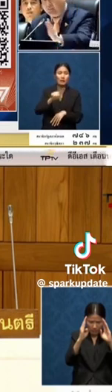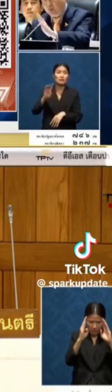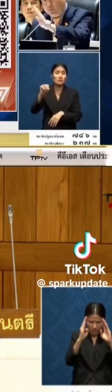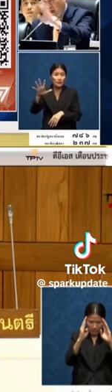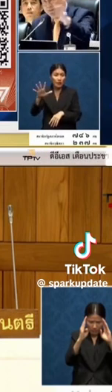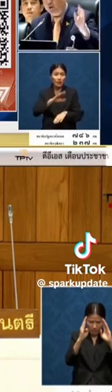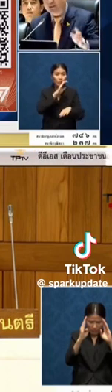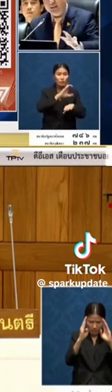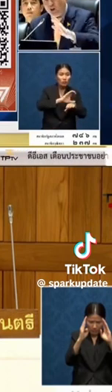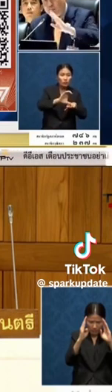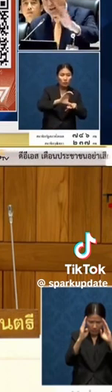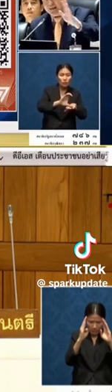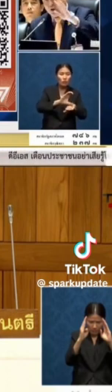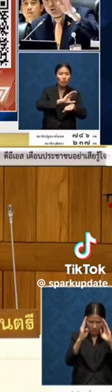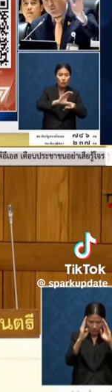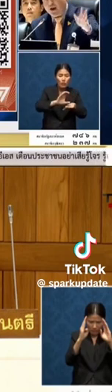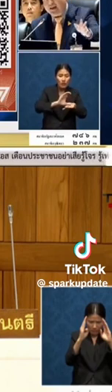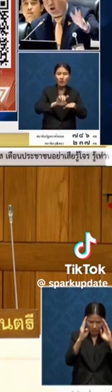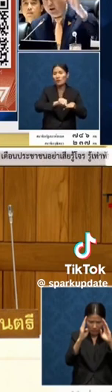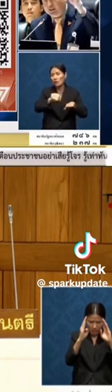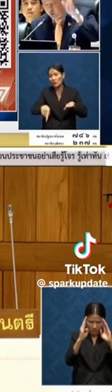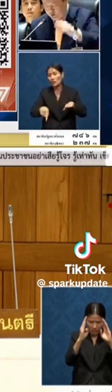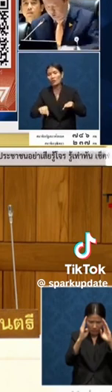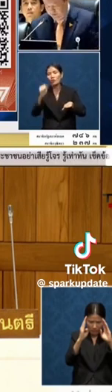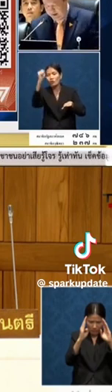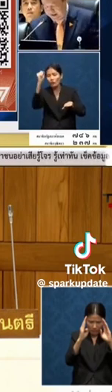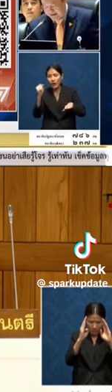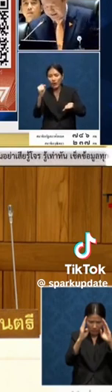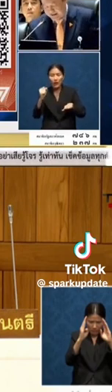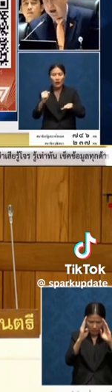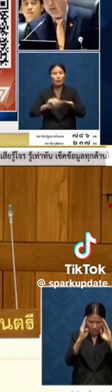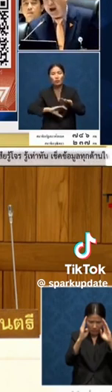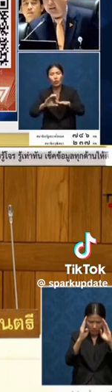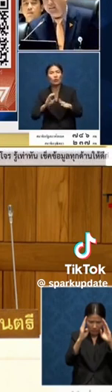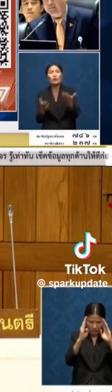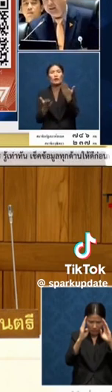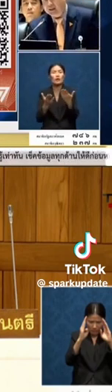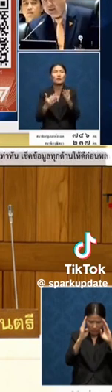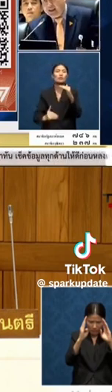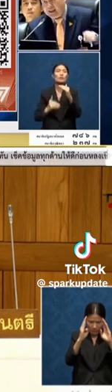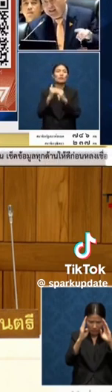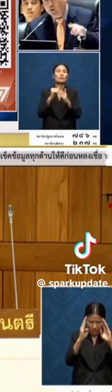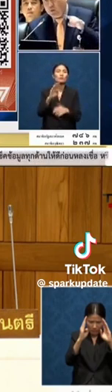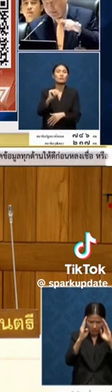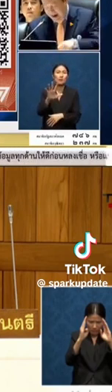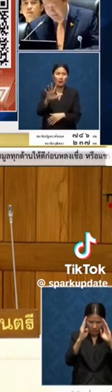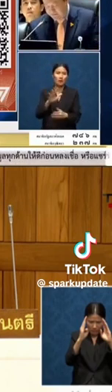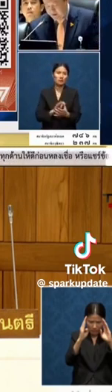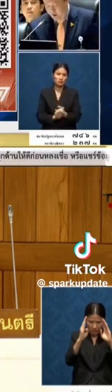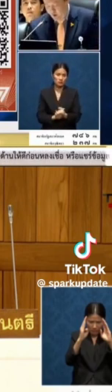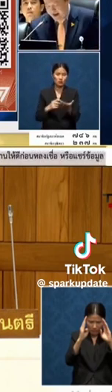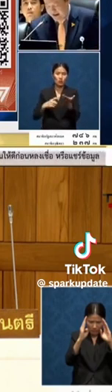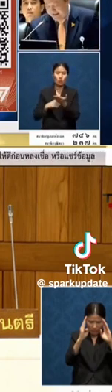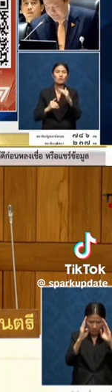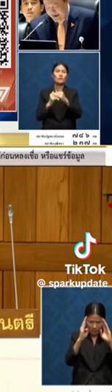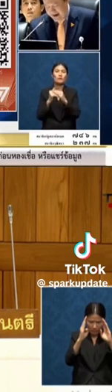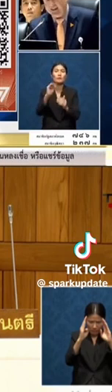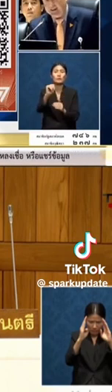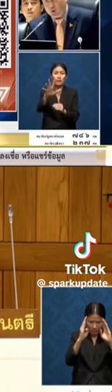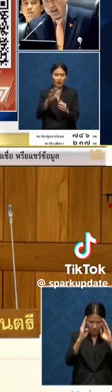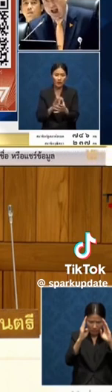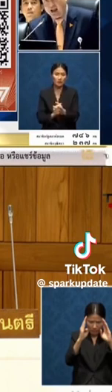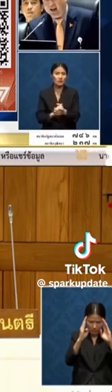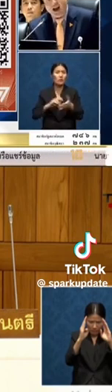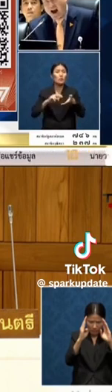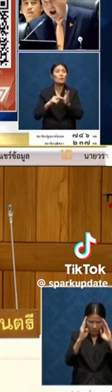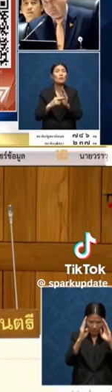ข้ามระบบได้หมดจะขึ้นรถเมล์กี่ต่อรถไฟฟ้ากี่ต่อสูงสุดไม่เกิน45บาท นี่คือรูปธรรมของการแก้ปัญหาเชิงโคร